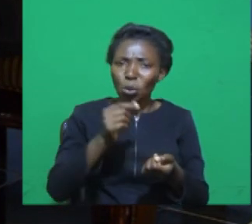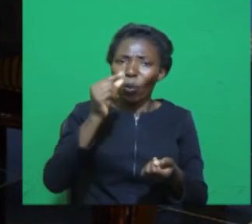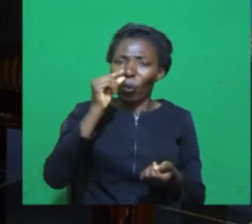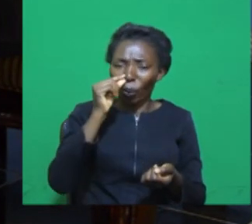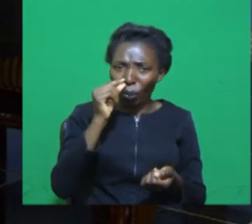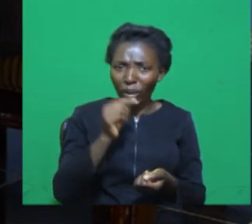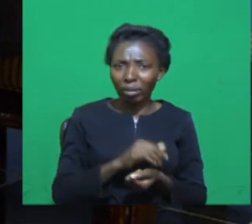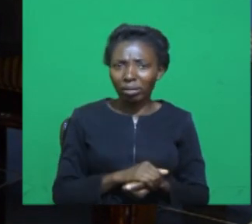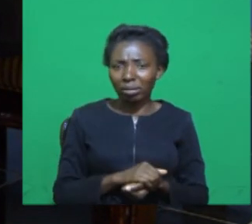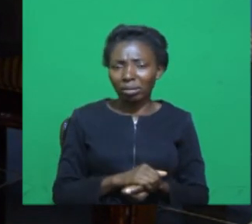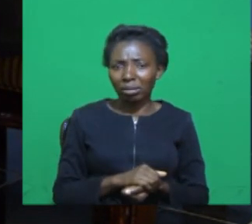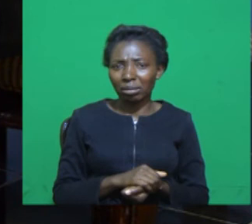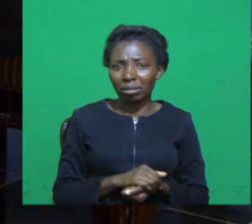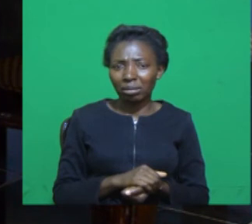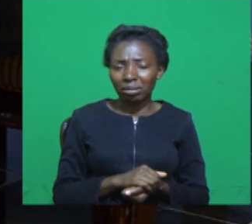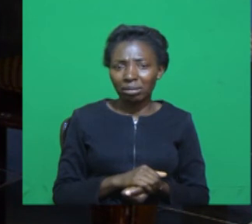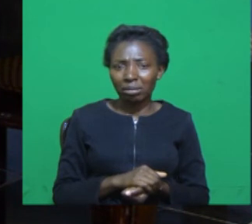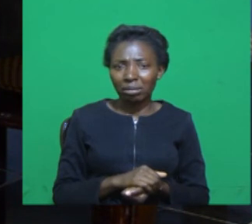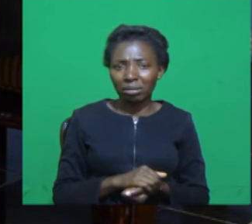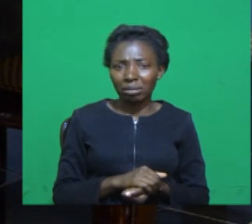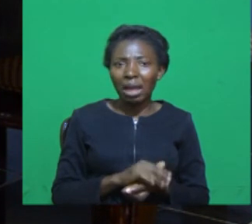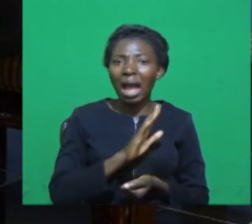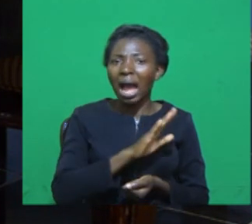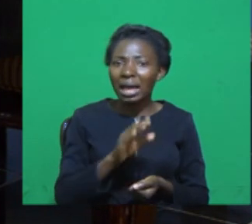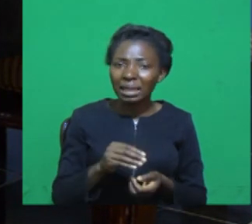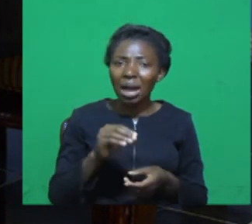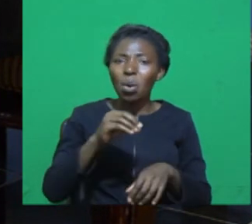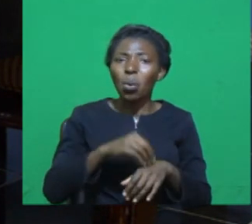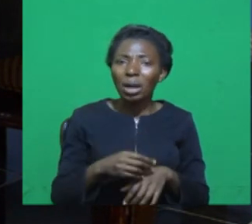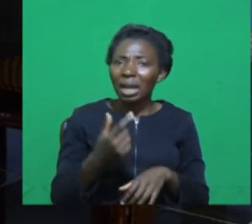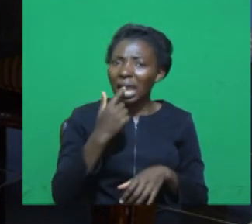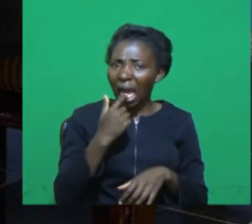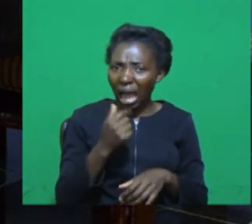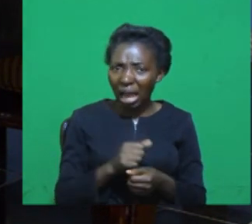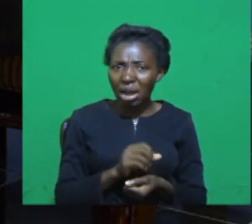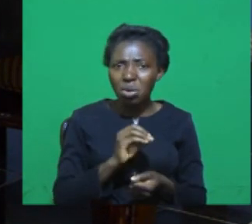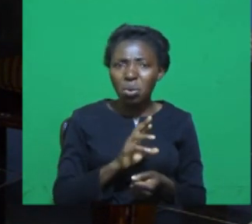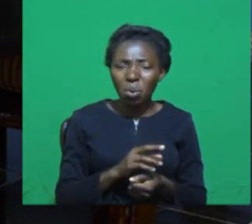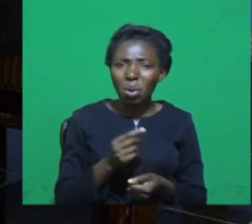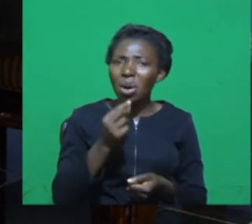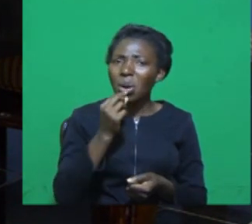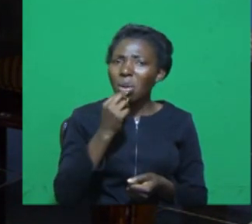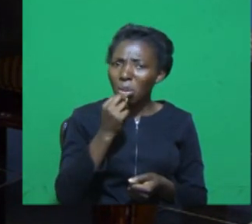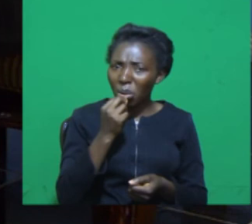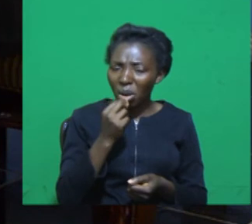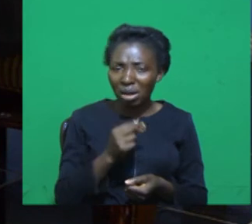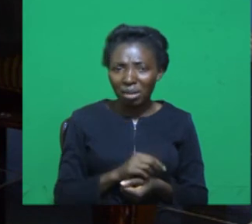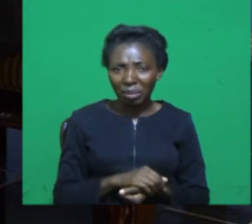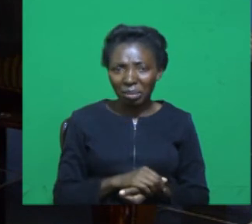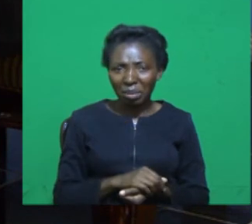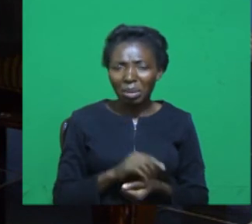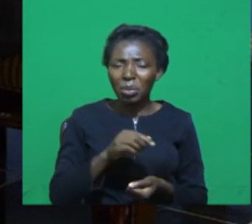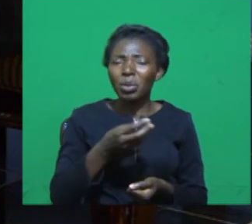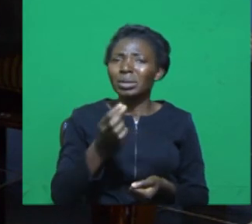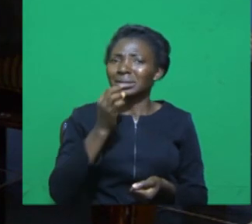dzidzeku. Tunhu tunenge twakaskruwiwa so pamunhu kudai so. Vamwe vanotoisa parurimi kana pasi pelipi pane pakaiswa kaskuru